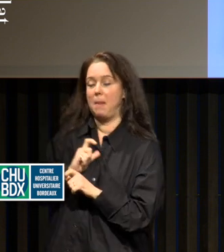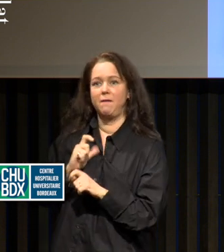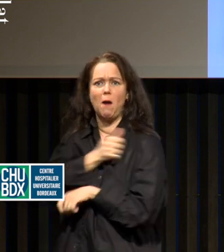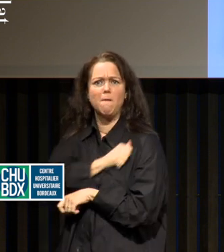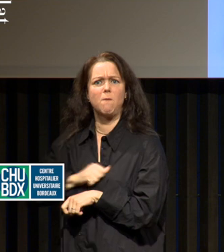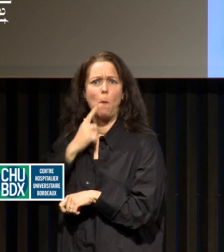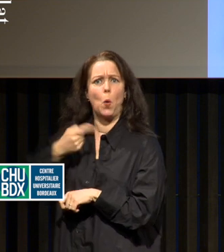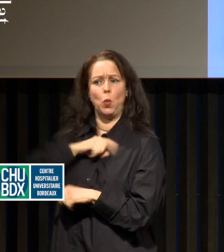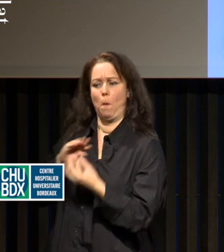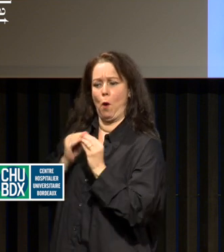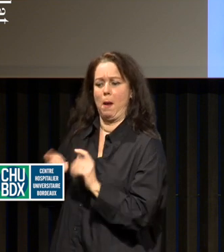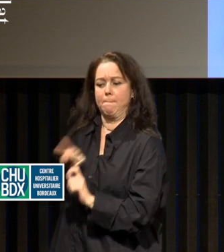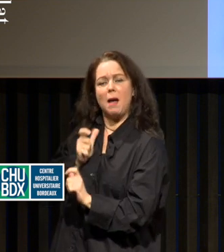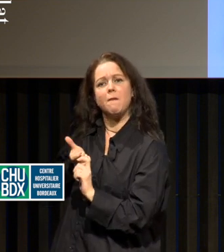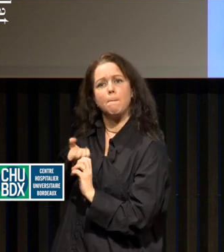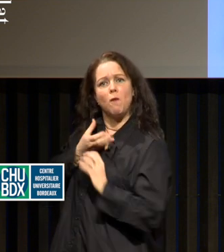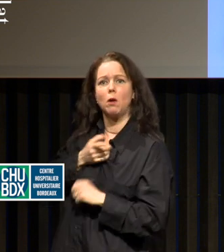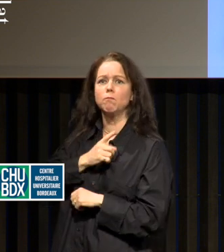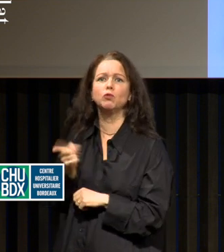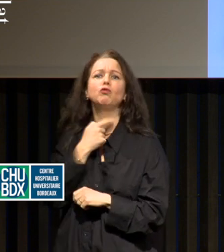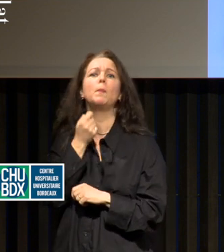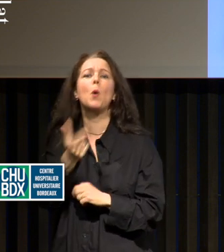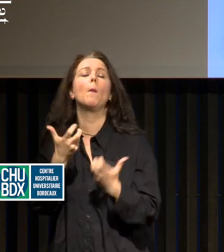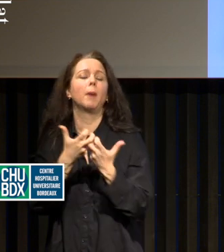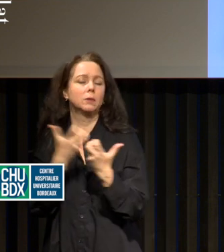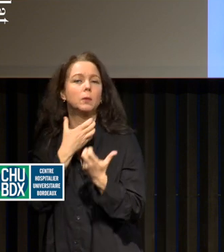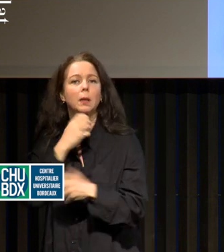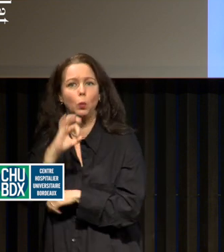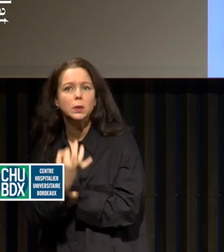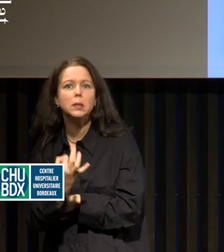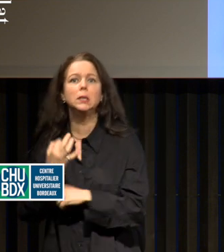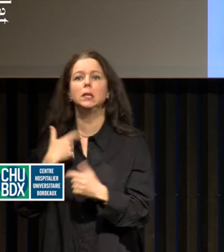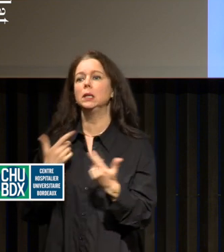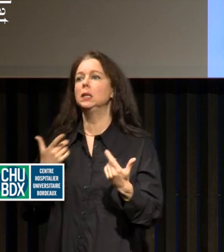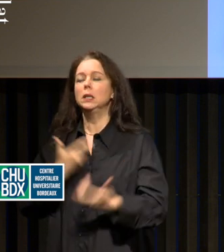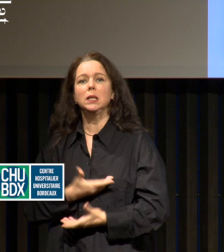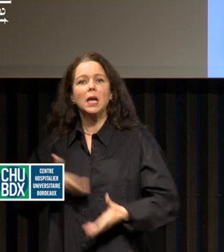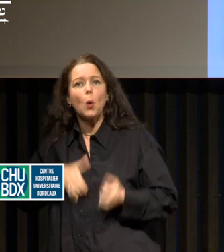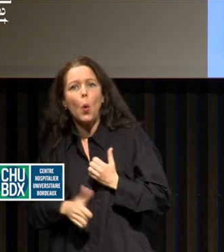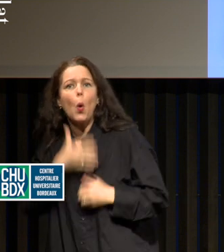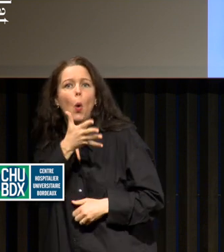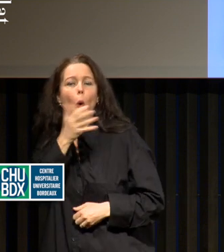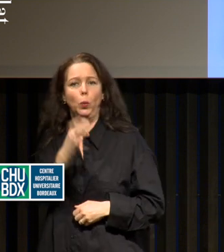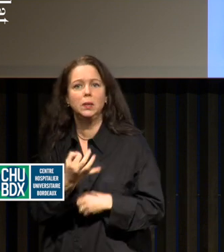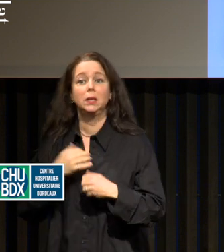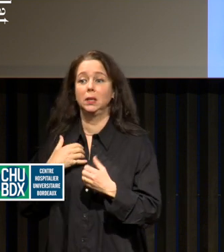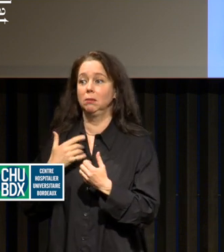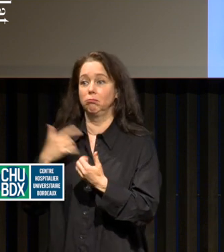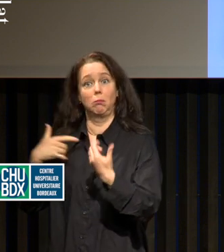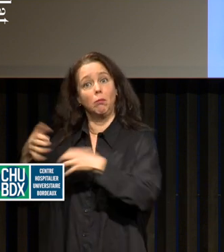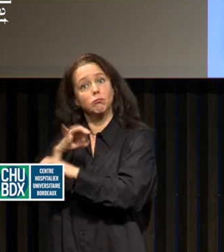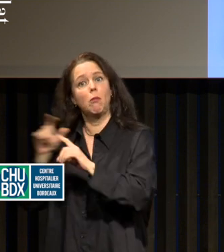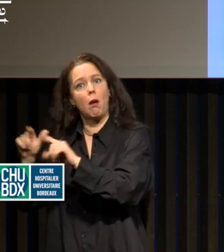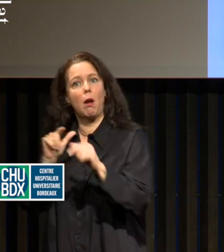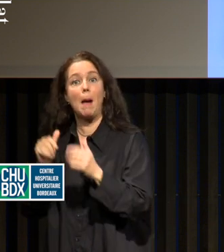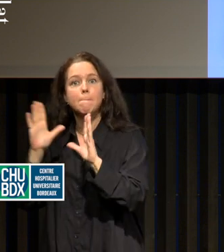des problèmes, le coronavirus. On parle du virus de la grippe, le rotavirus, le virus des gastroentérites, et ainsi de suite. Je vais y revenir un peu tout à l'heure, mais